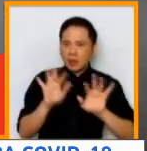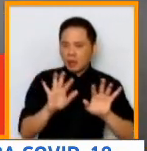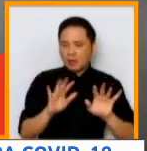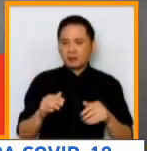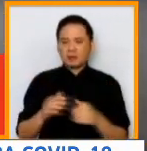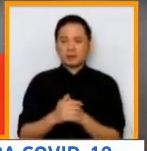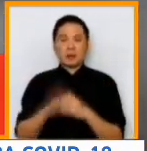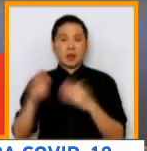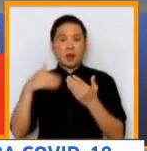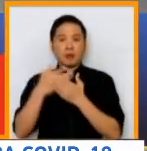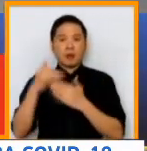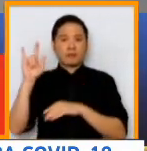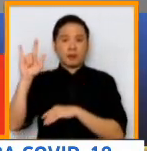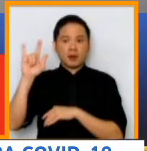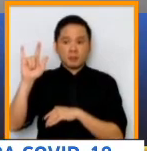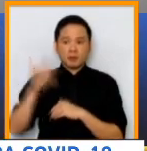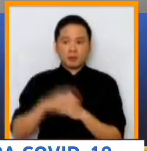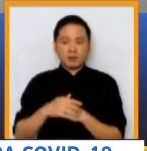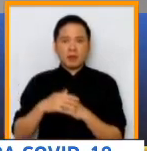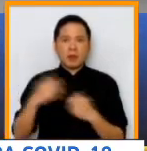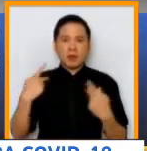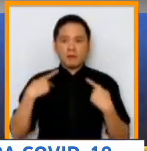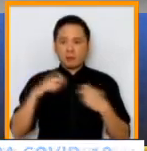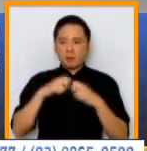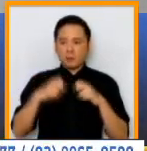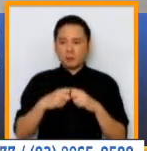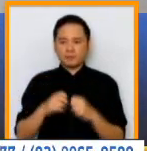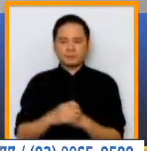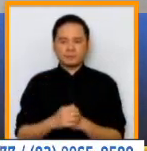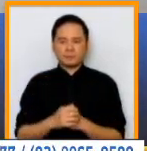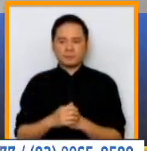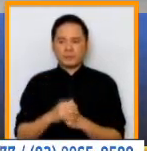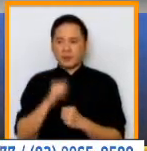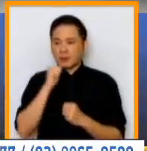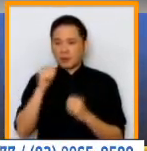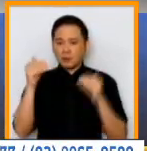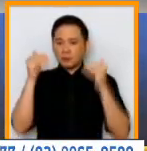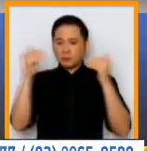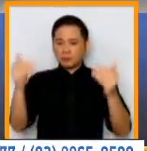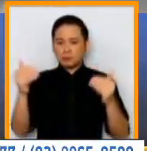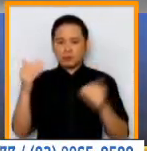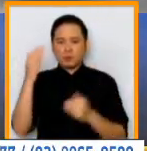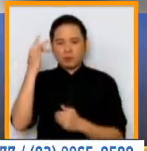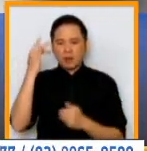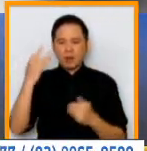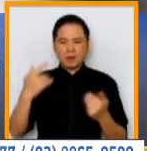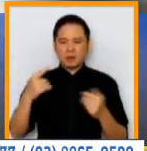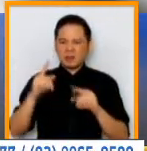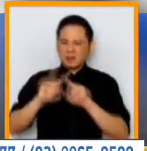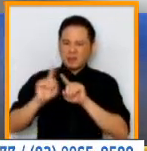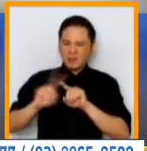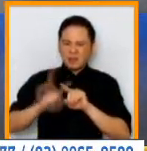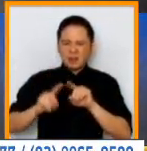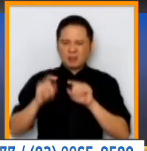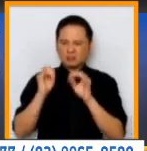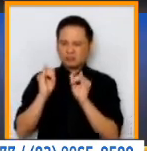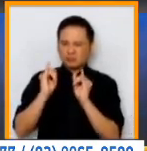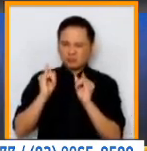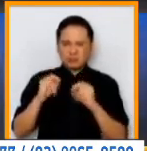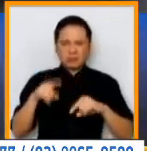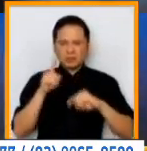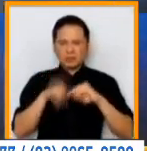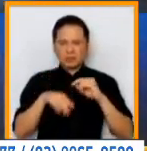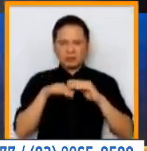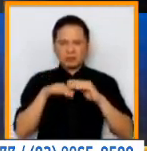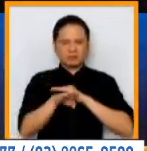ng aberya. Hindi kami natuloy kasi nga iba-iba yung instruction nila. Hindi kami makapasok sa airport din kasi nga wala kaming escort. No?